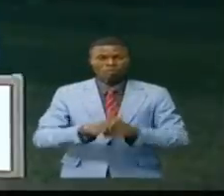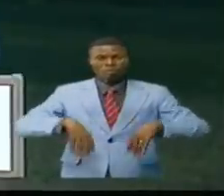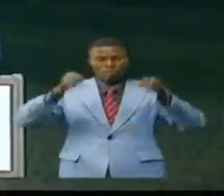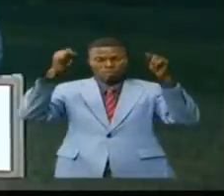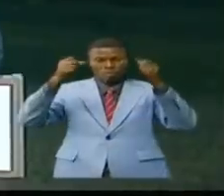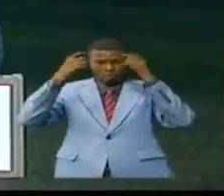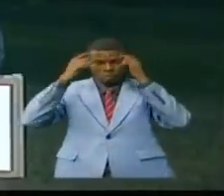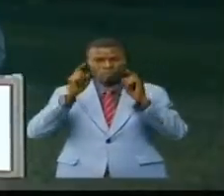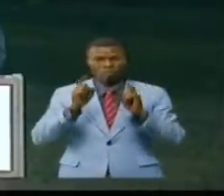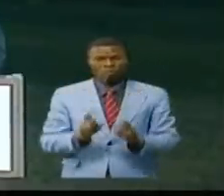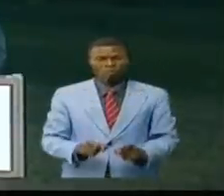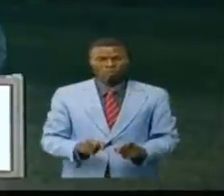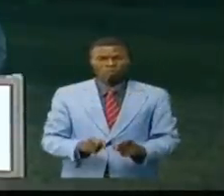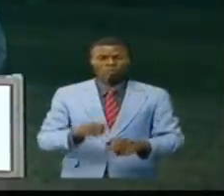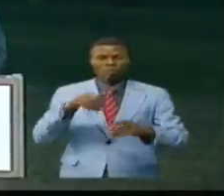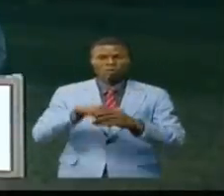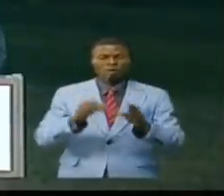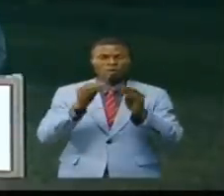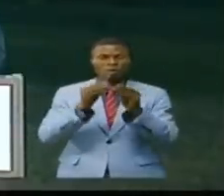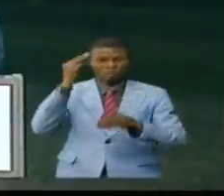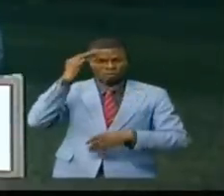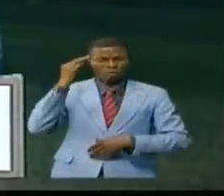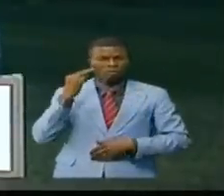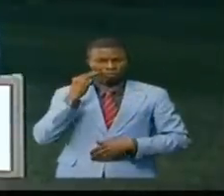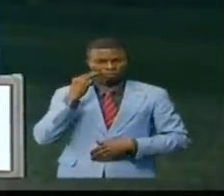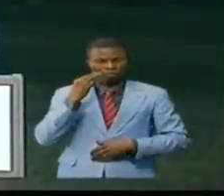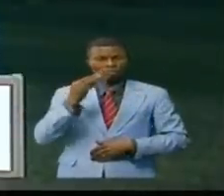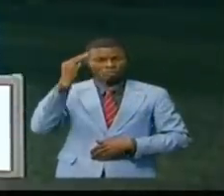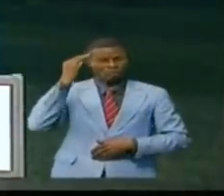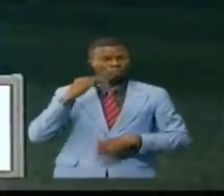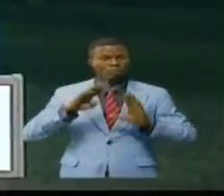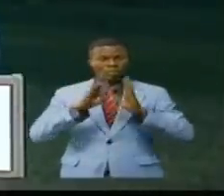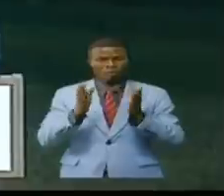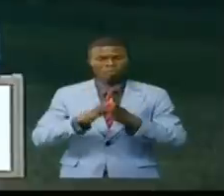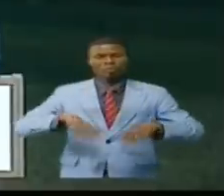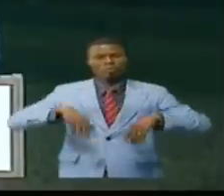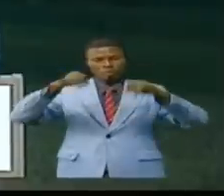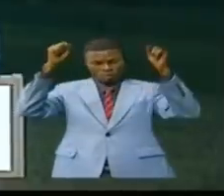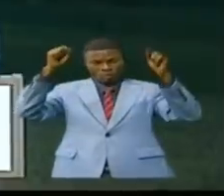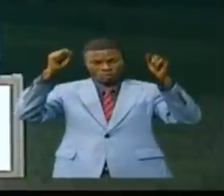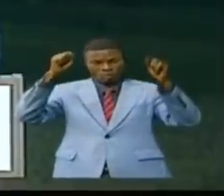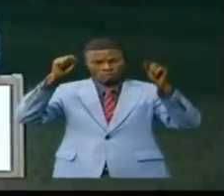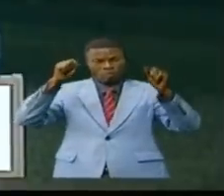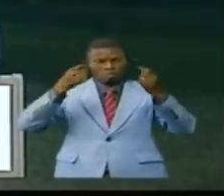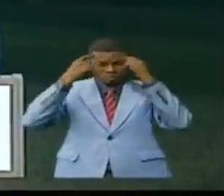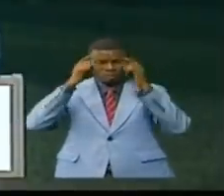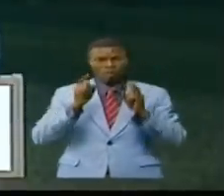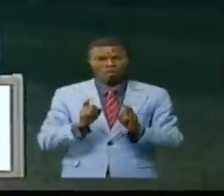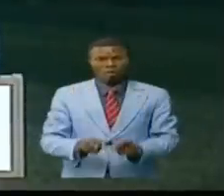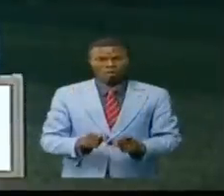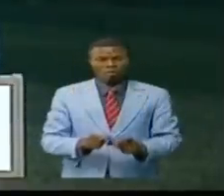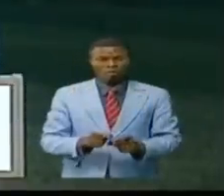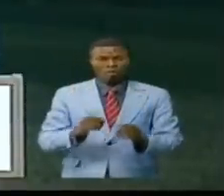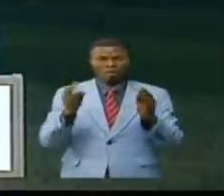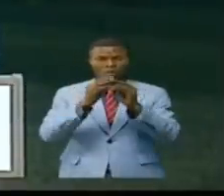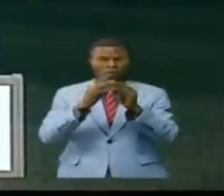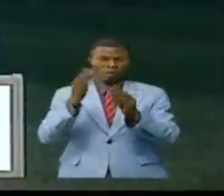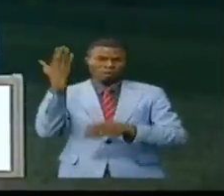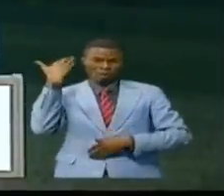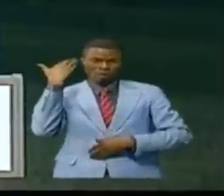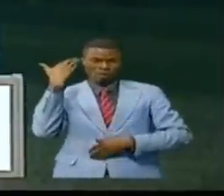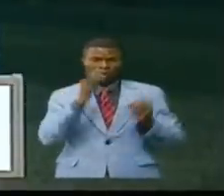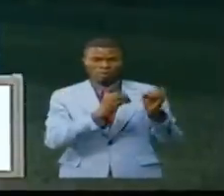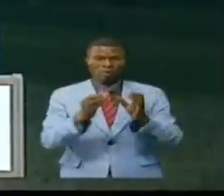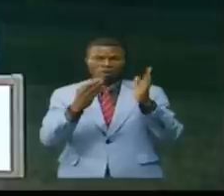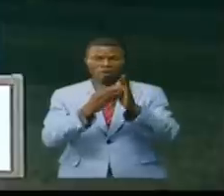d'un relevé des décisions de Conseil de ministres, le Conseil de ministres a adopté le relevé des décisions du dernier Conseil de ministres tenu